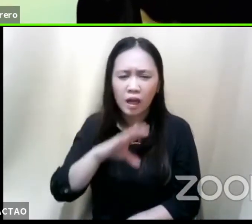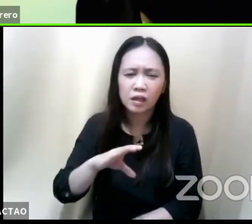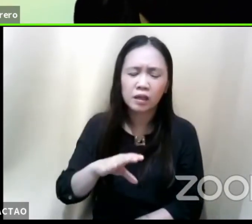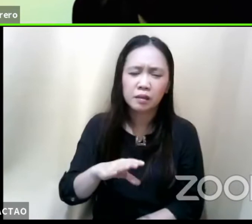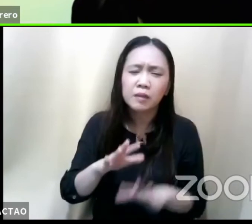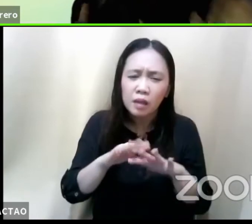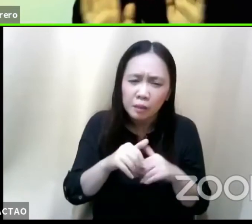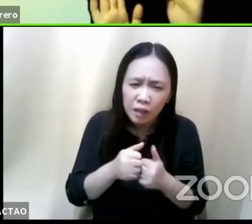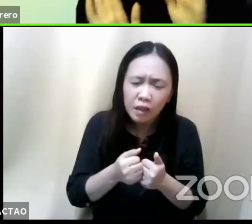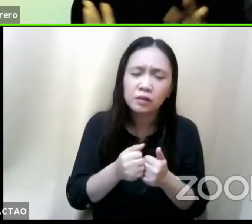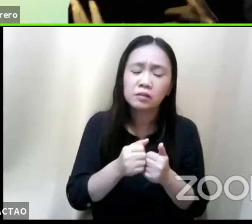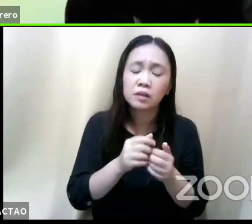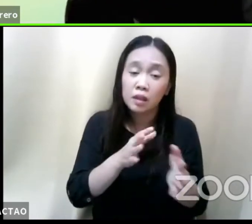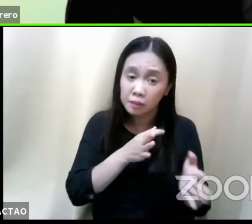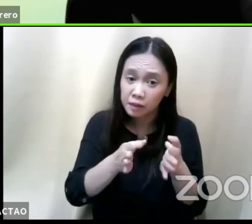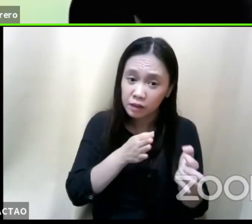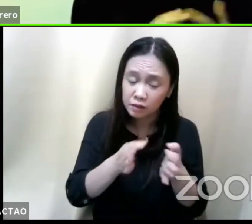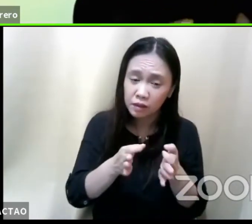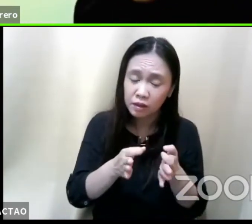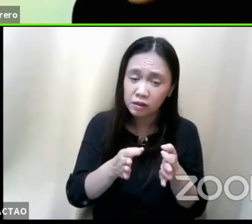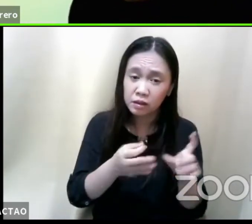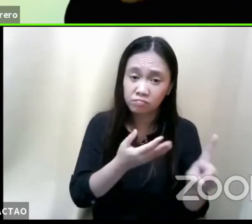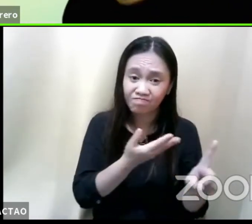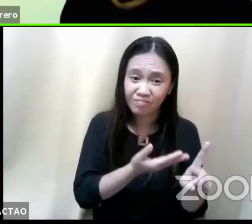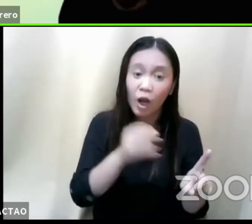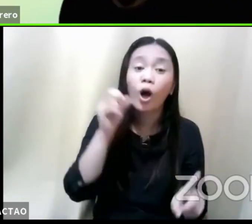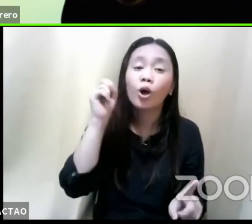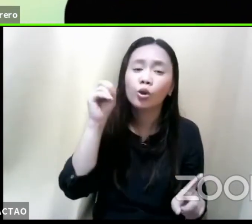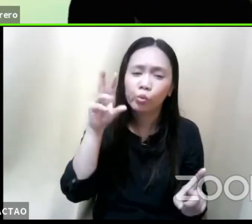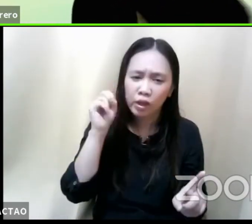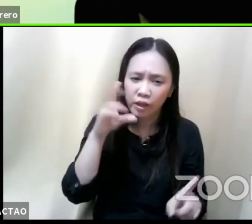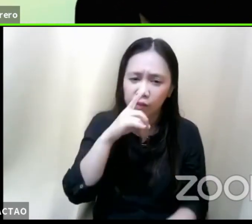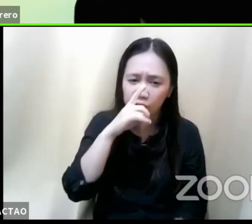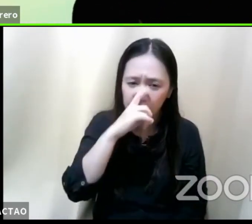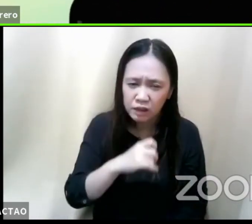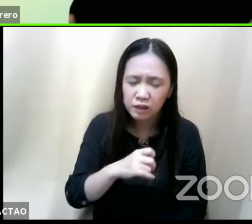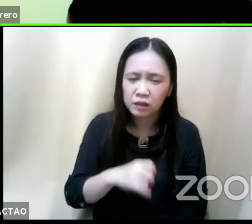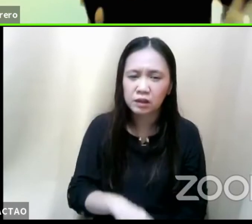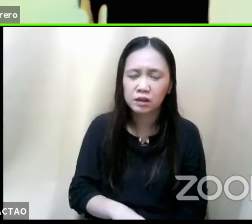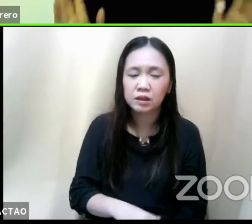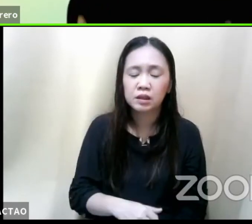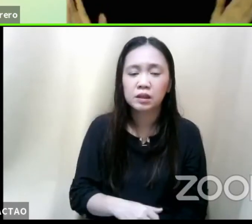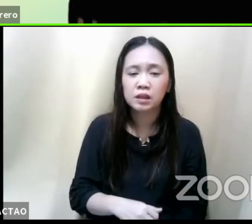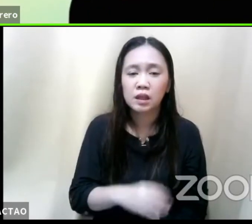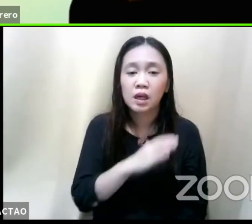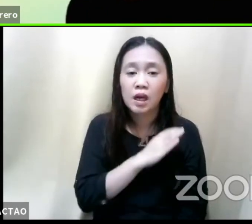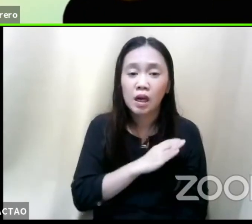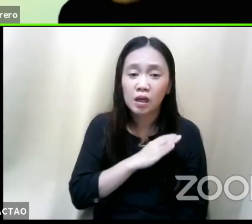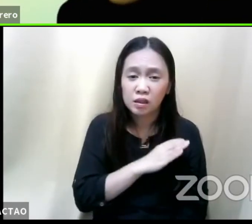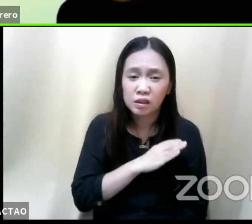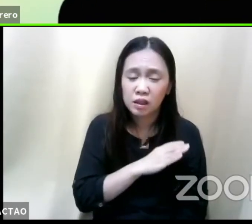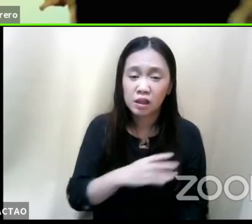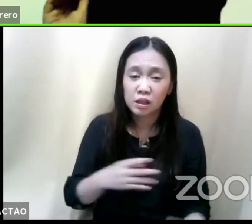kaya mapapaliwanag sa kanya, 12 years old lang po siya, ang ugali na dapat niyang